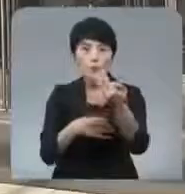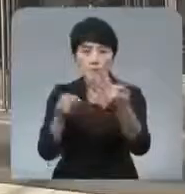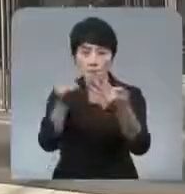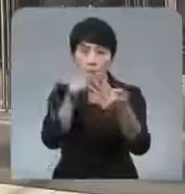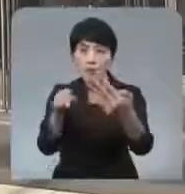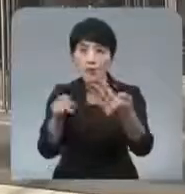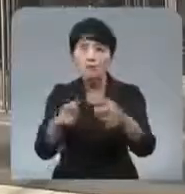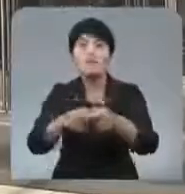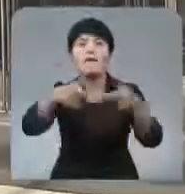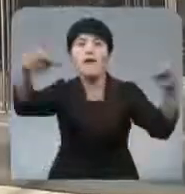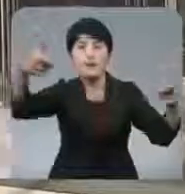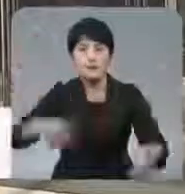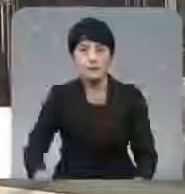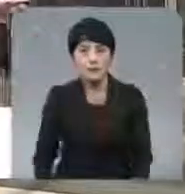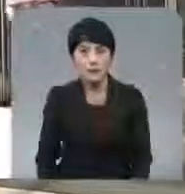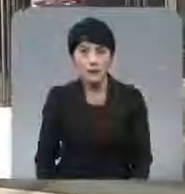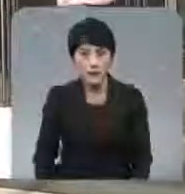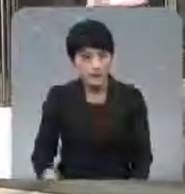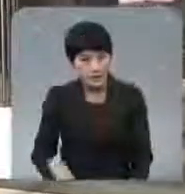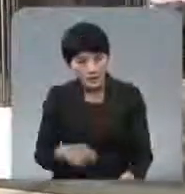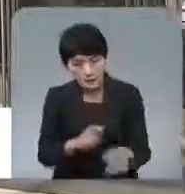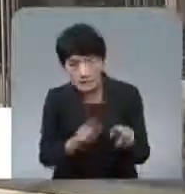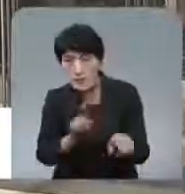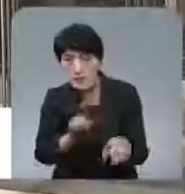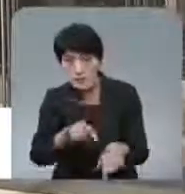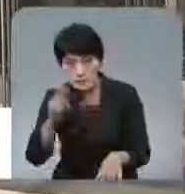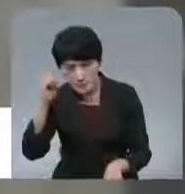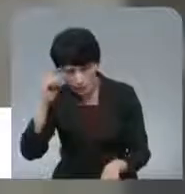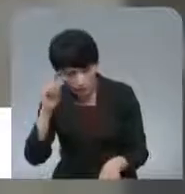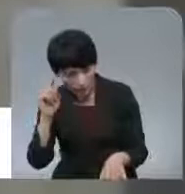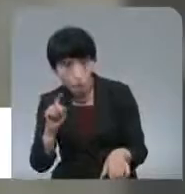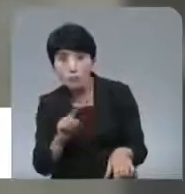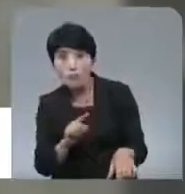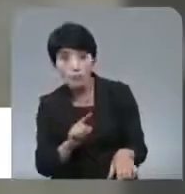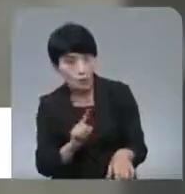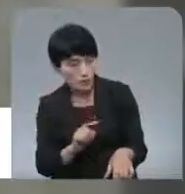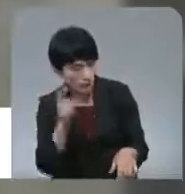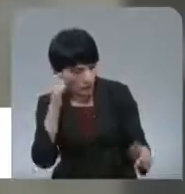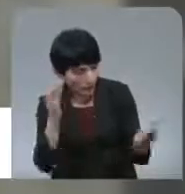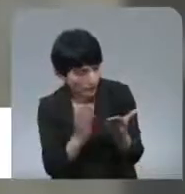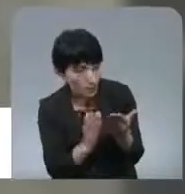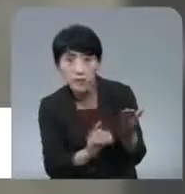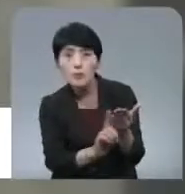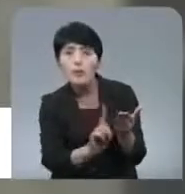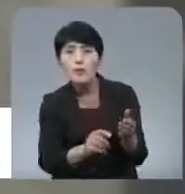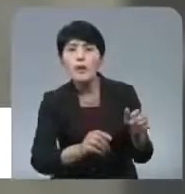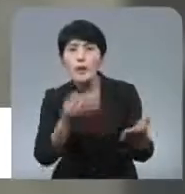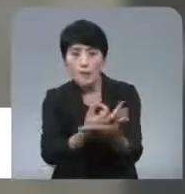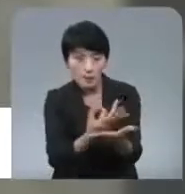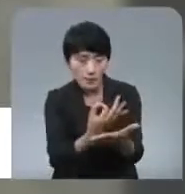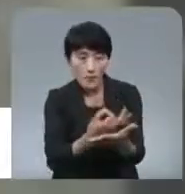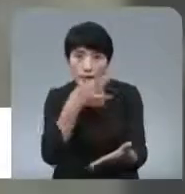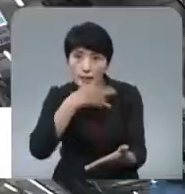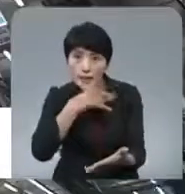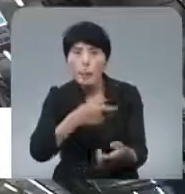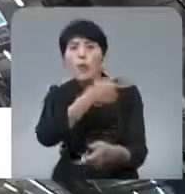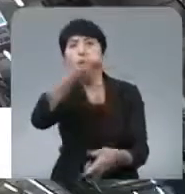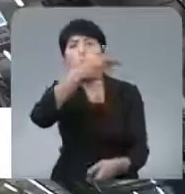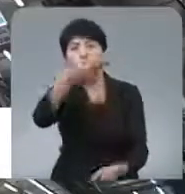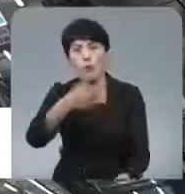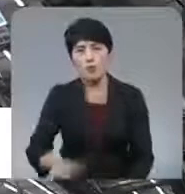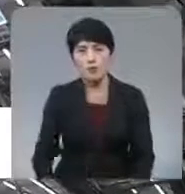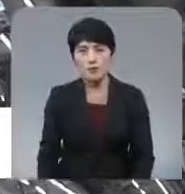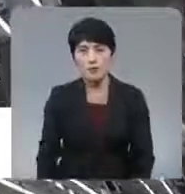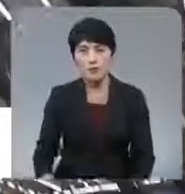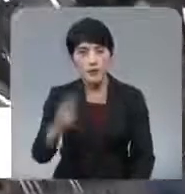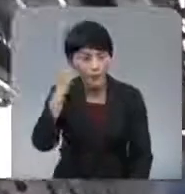glissement annuel. Le chiffre d'affaires du géant sud-coréen de l'électronique a connu une augmentation de 18,9% avec 63 000 milliards de